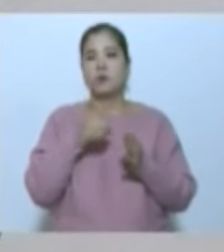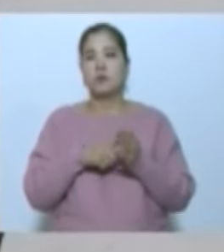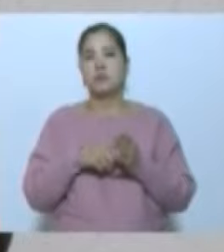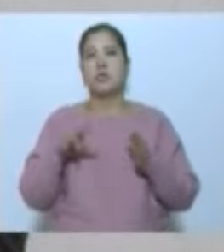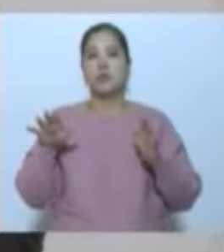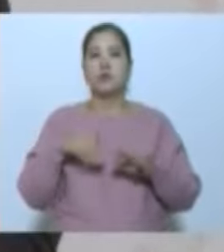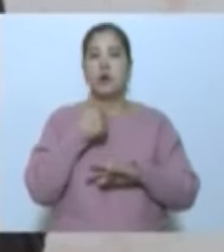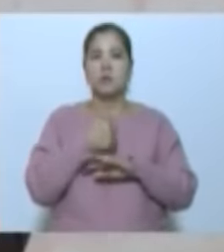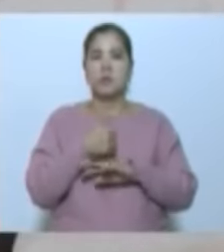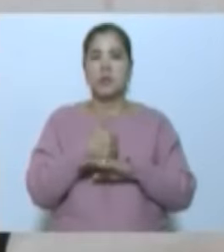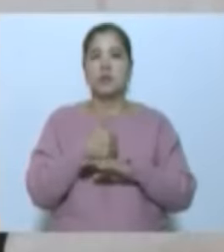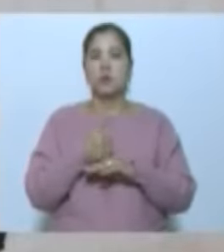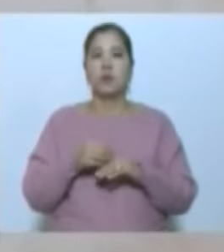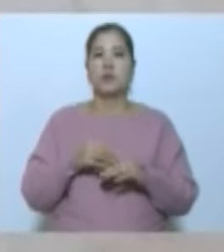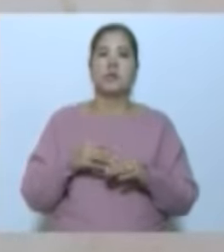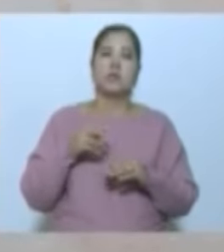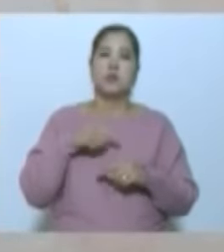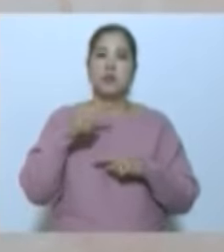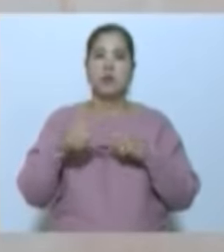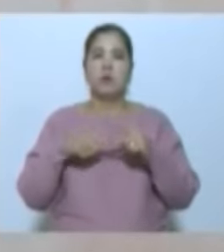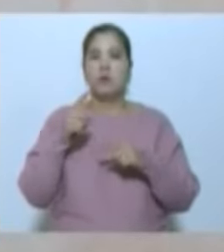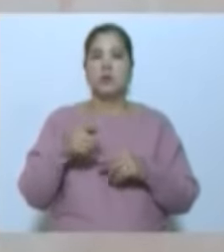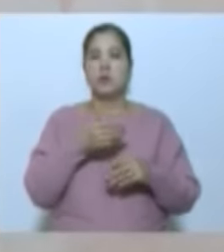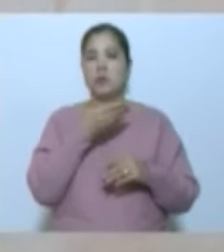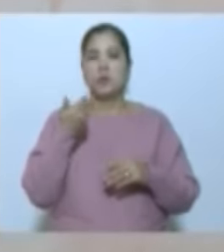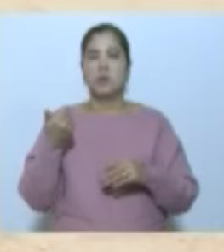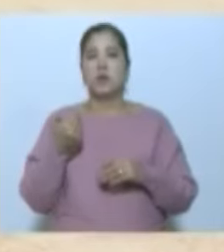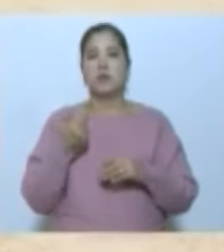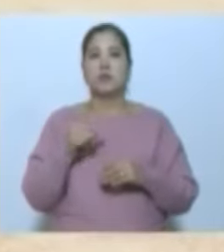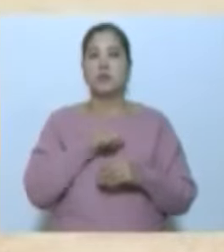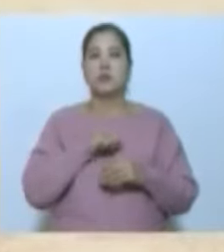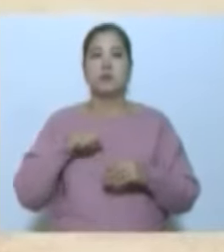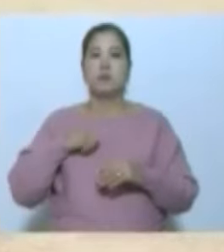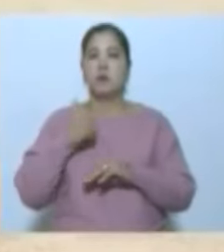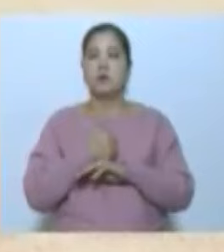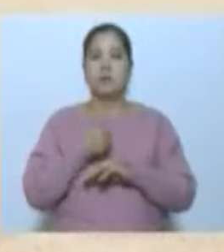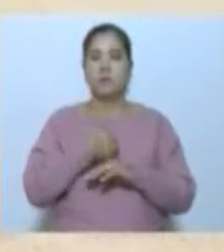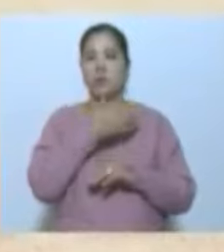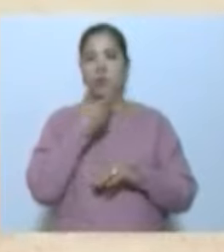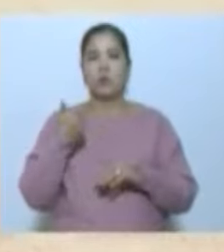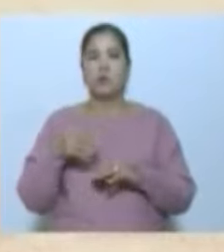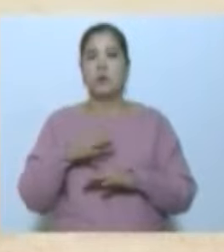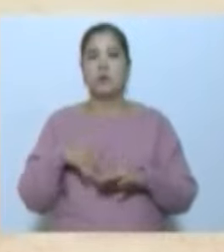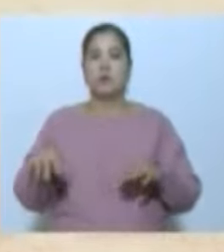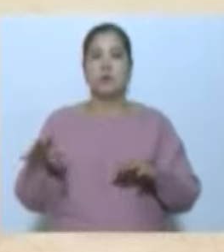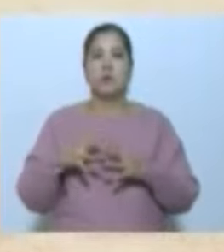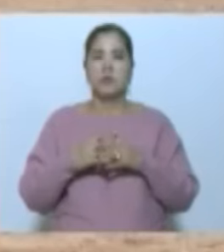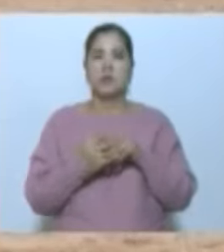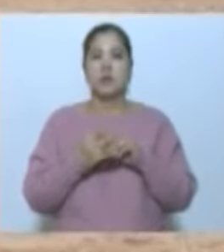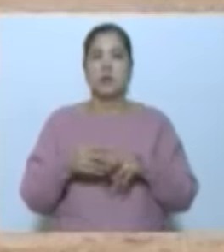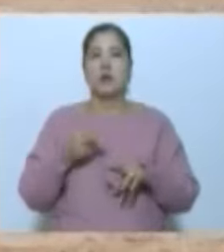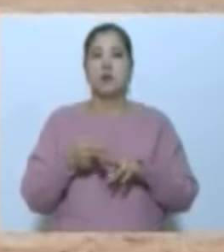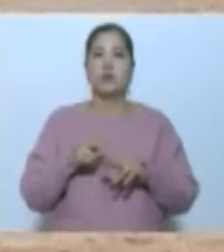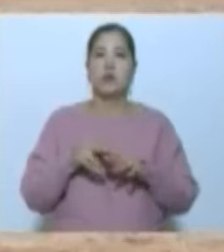администрацию. Однако ее, как таковой, нет, как и самого акима. Вместо отсутствующего главы села Руслана Жумаканова,